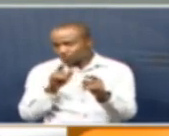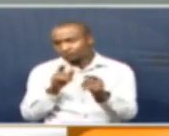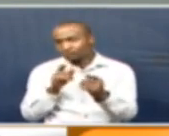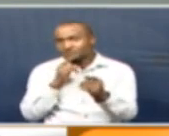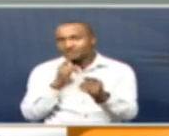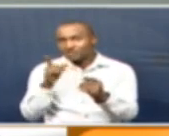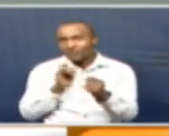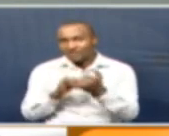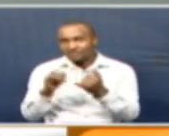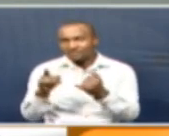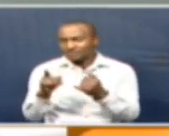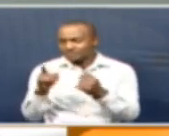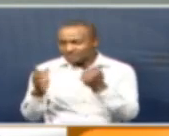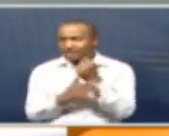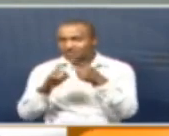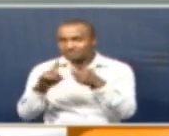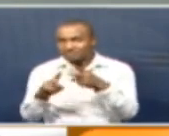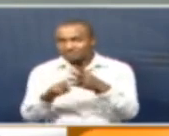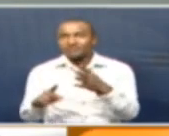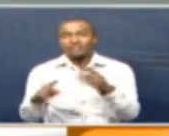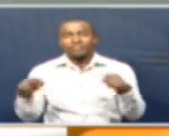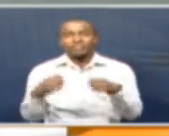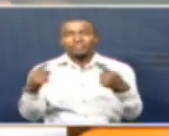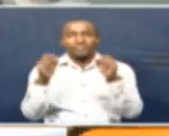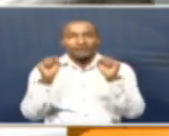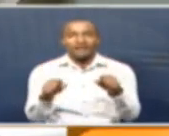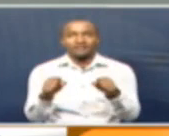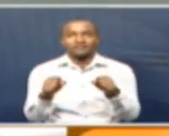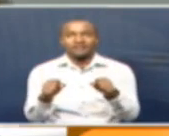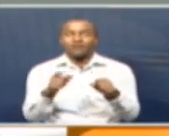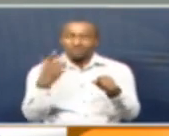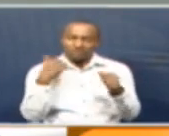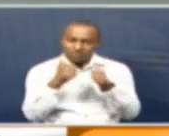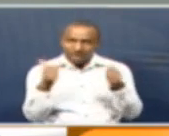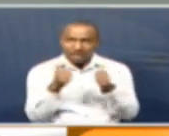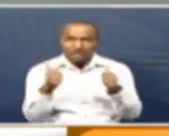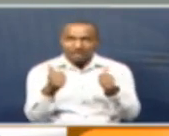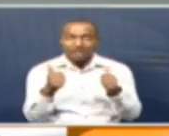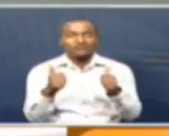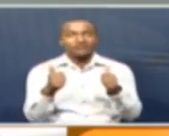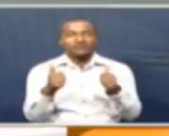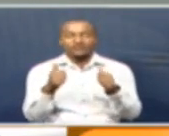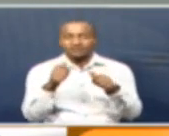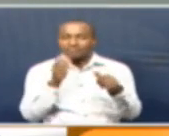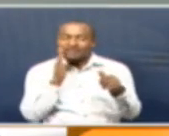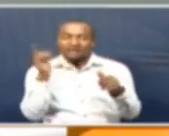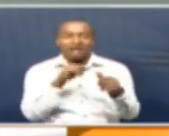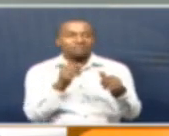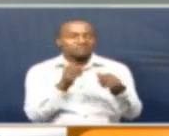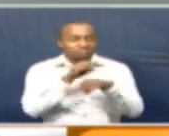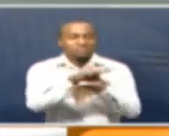wako bwana huyu amuona 1 2 3 4 5, pia ataleta fitina katika ile nyumba. Labda nyinyi mko mnaelewana, kuna vitu mnaelewana wewe na mke wako, mnaelewana kama